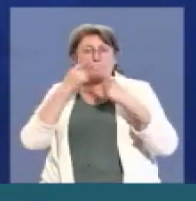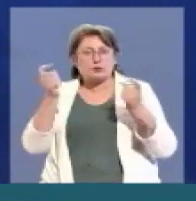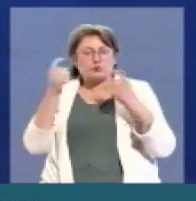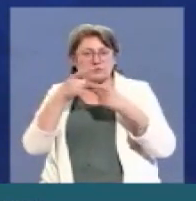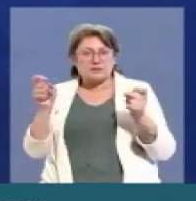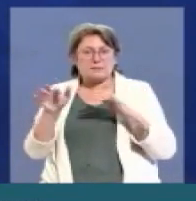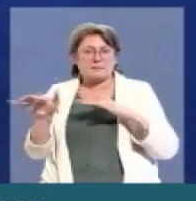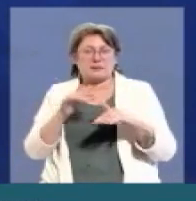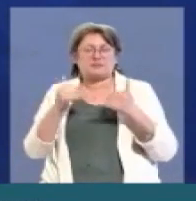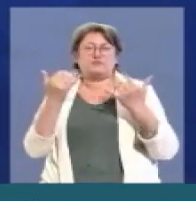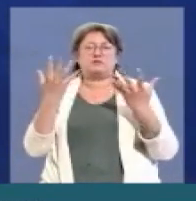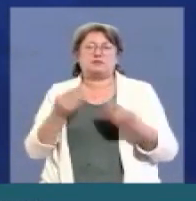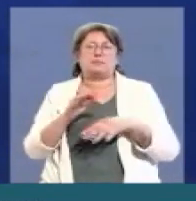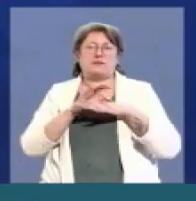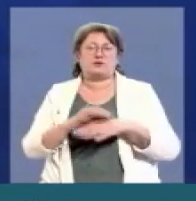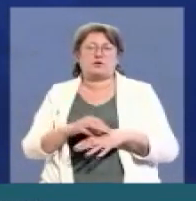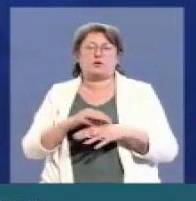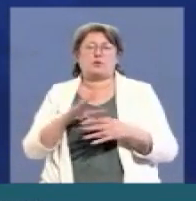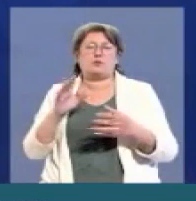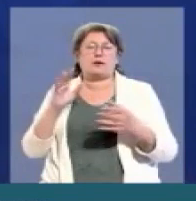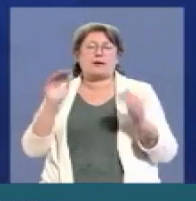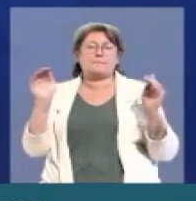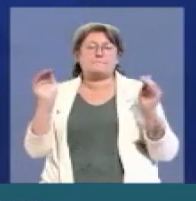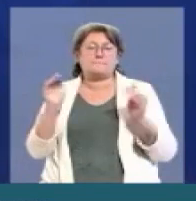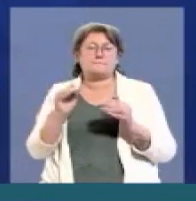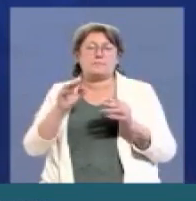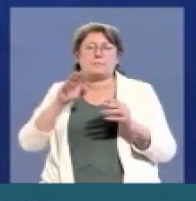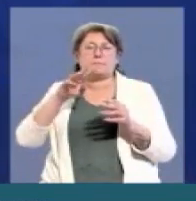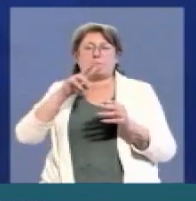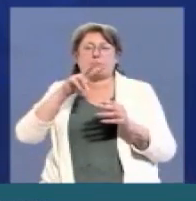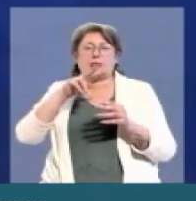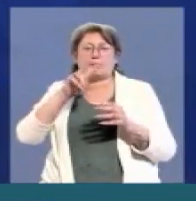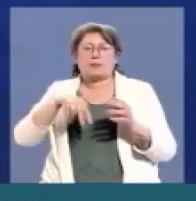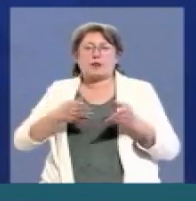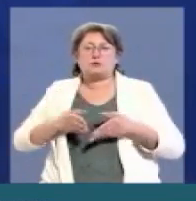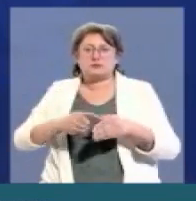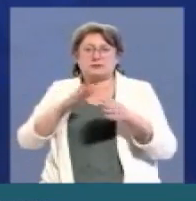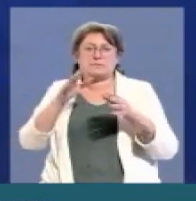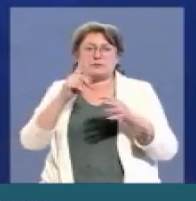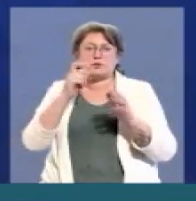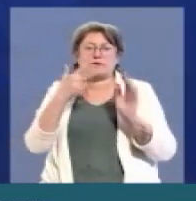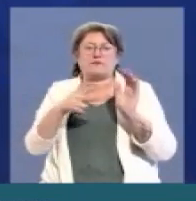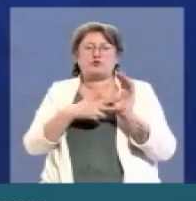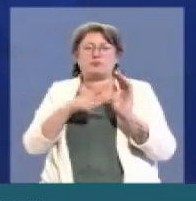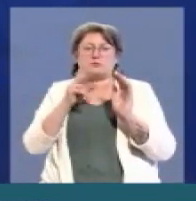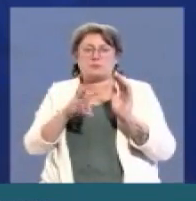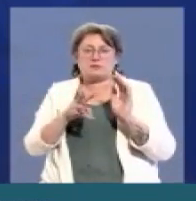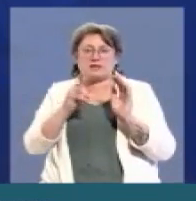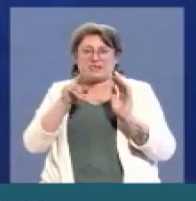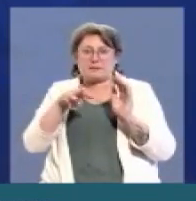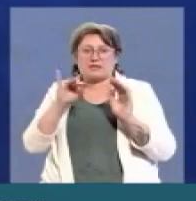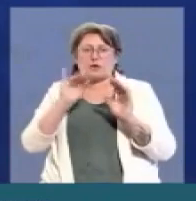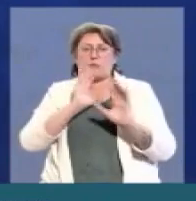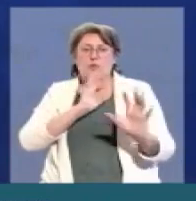предупредительные мероприятия. На сегодняшний день проведено устройство минерализированных полос в объеме 158 километров, а также уход за